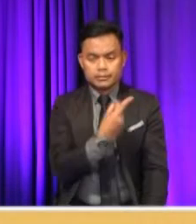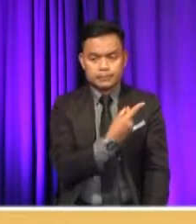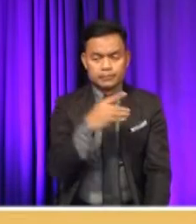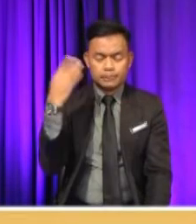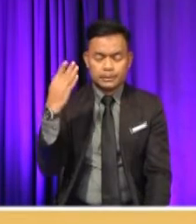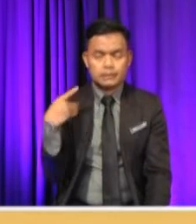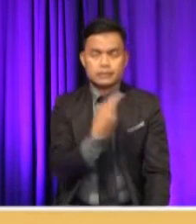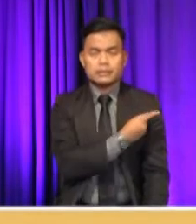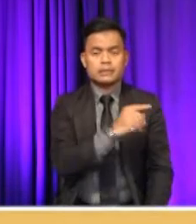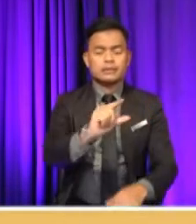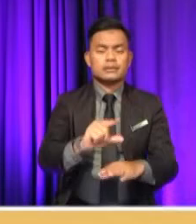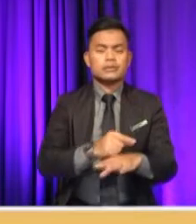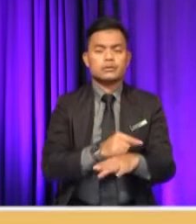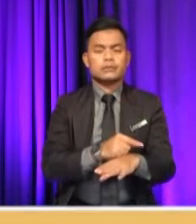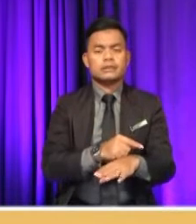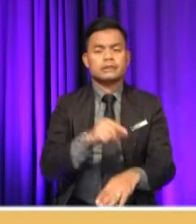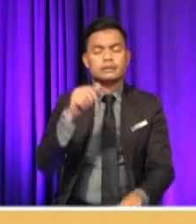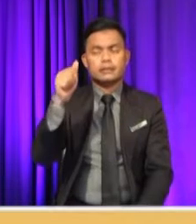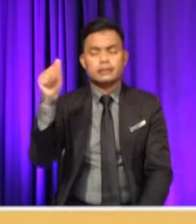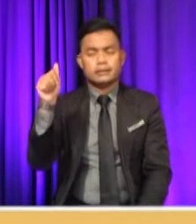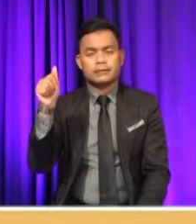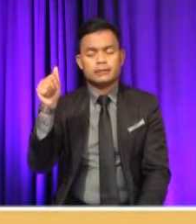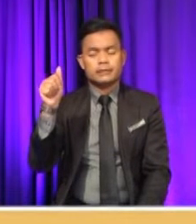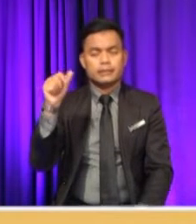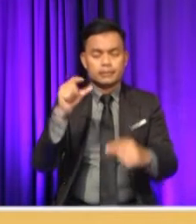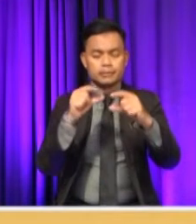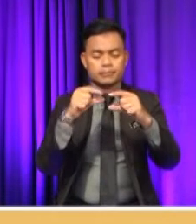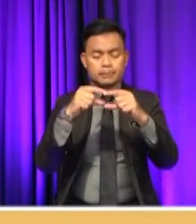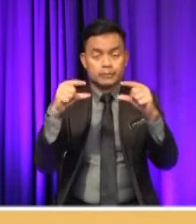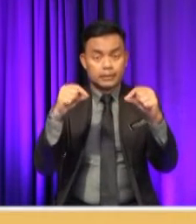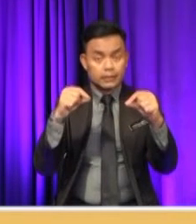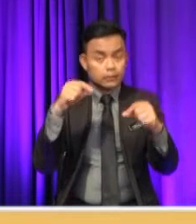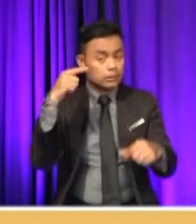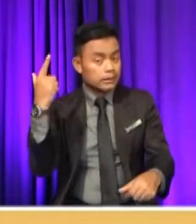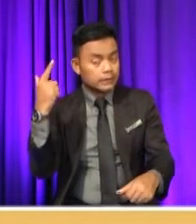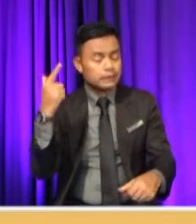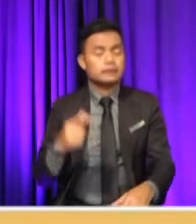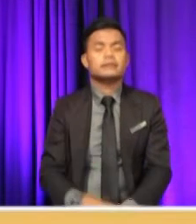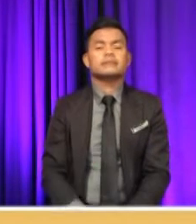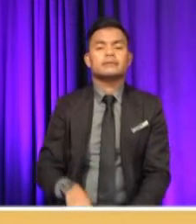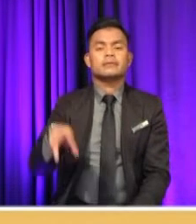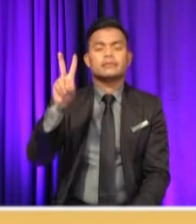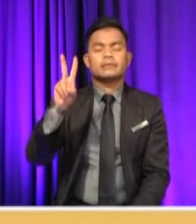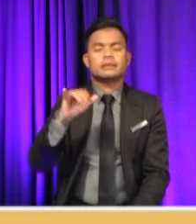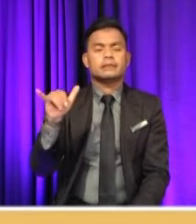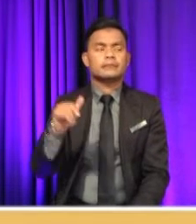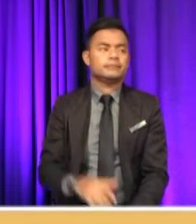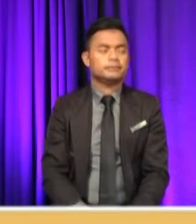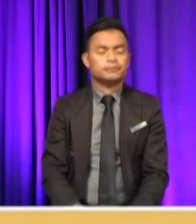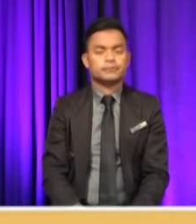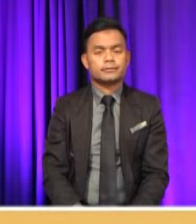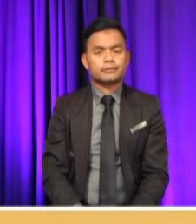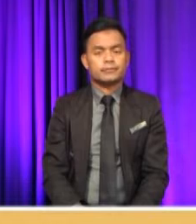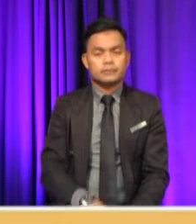lagi bateri yang petak segi empat tu, lain dia punya nilai voltan dia. Okey. Okey, ini bentuk gelombang